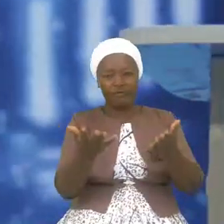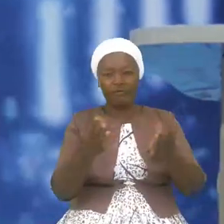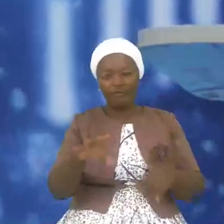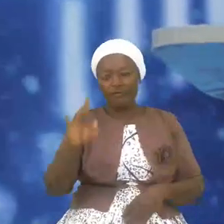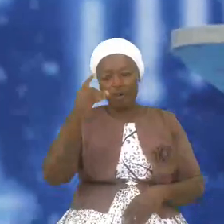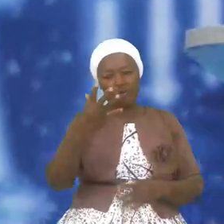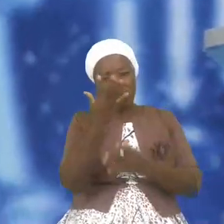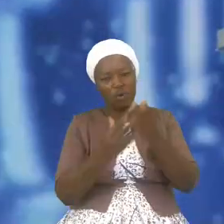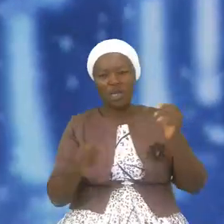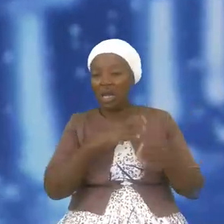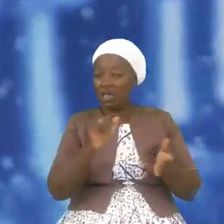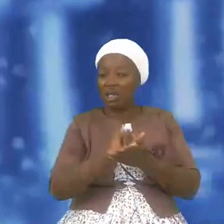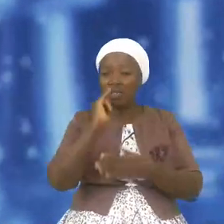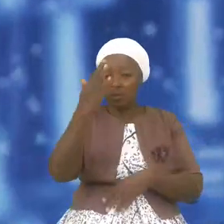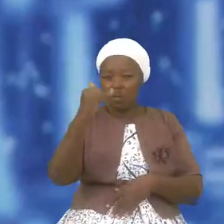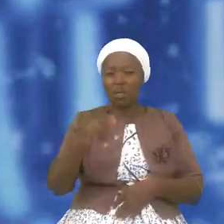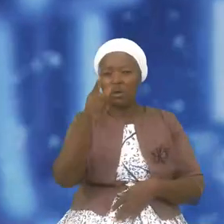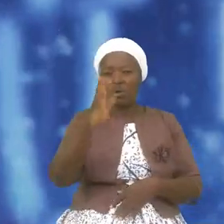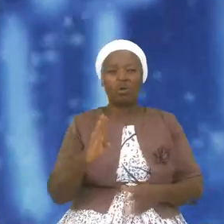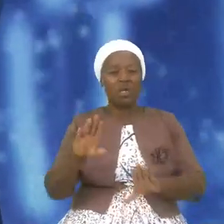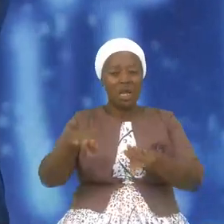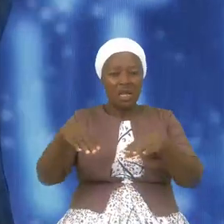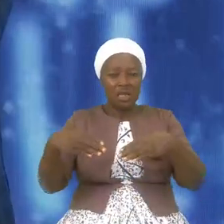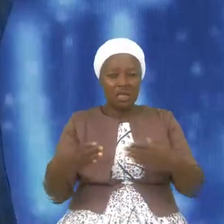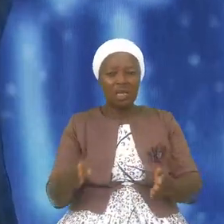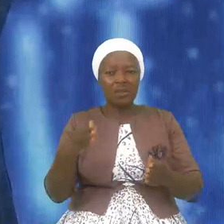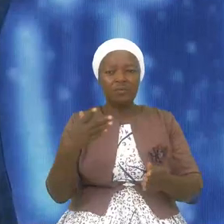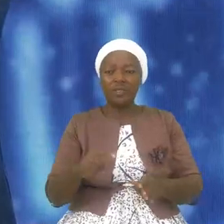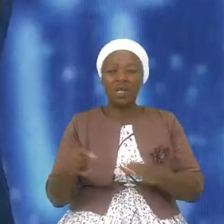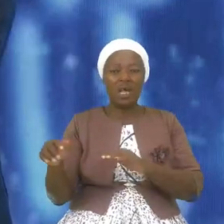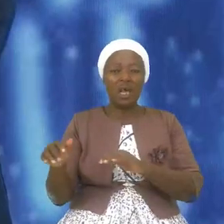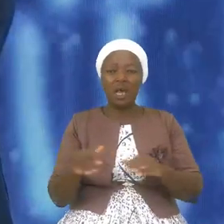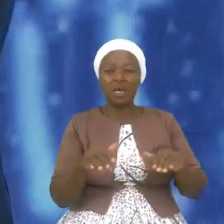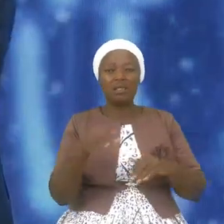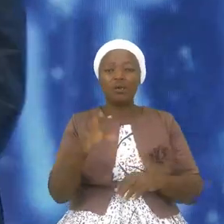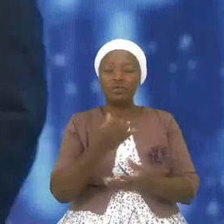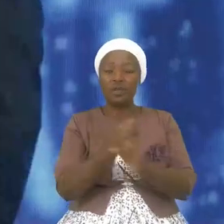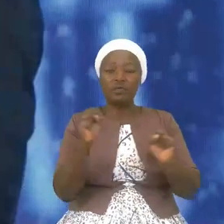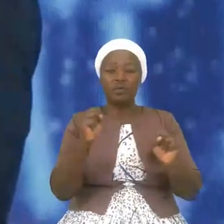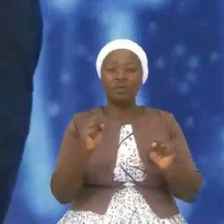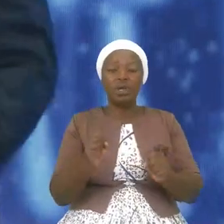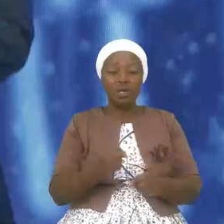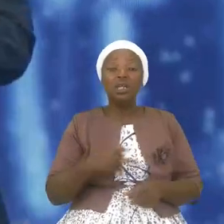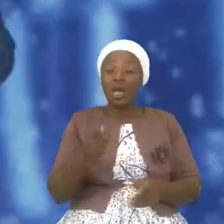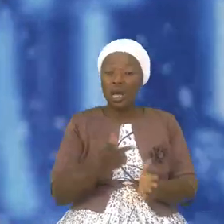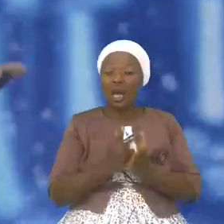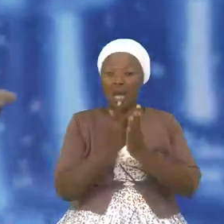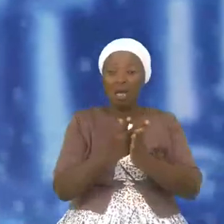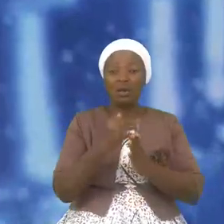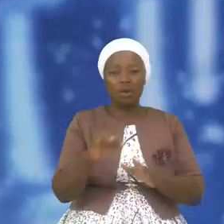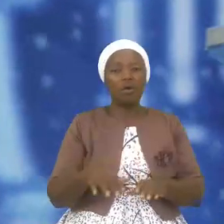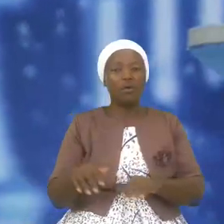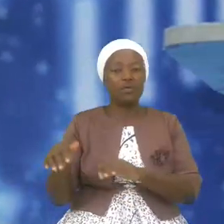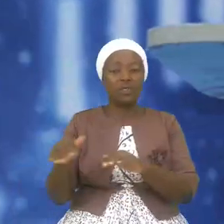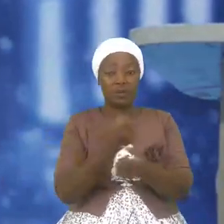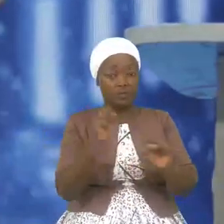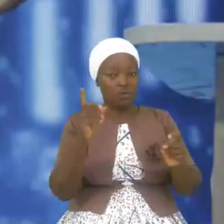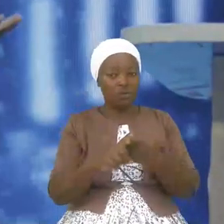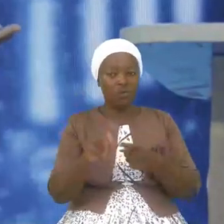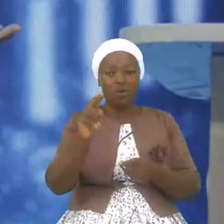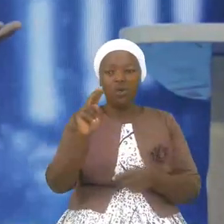léger. Voilà pourquoi Dieu a donné l'arche du salut à Noé, parce que Noé a